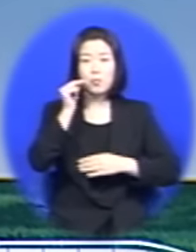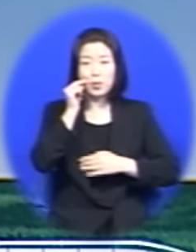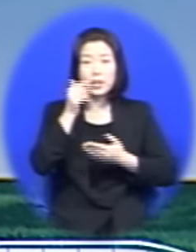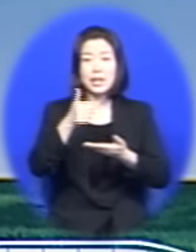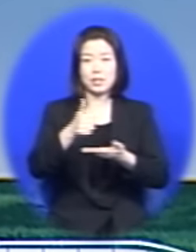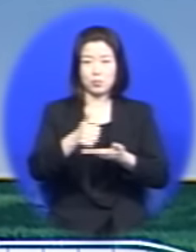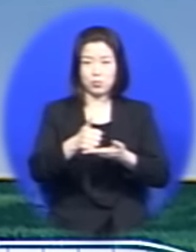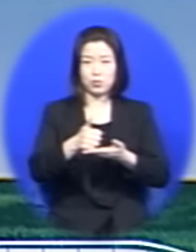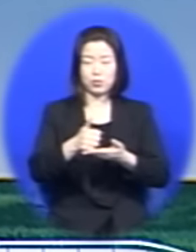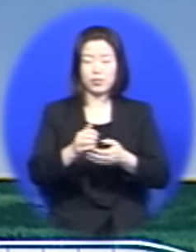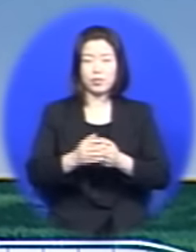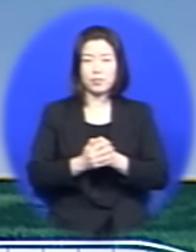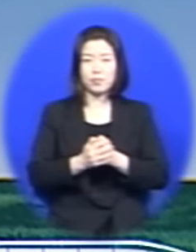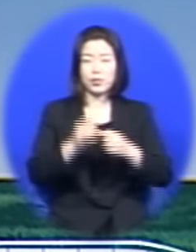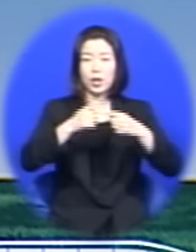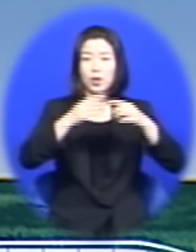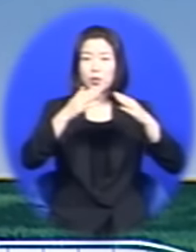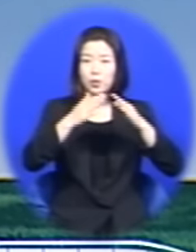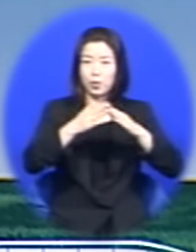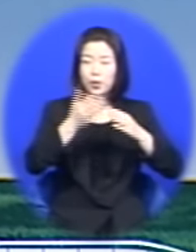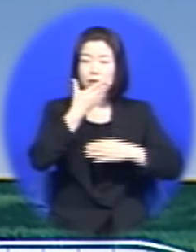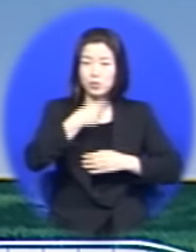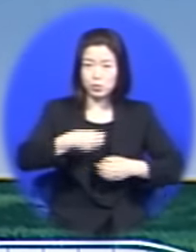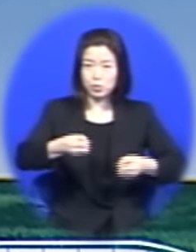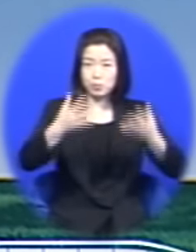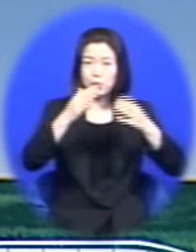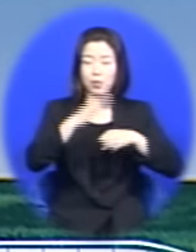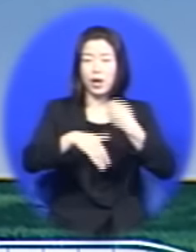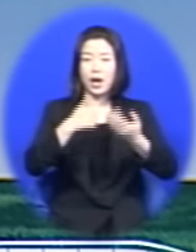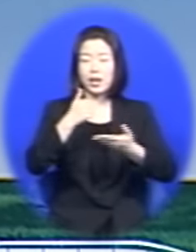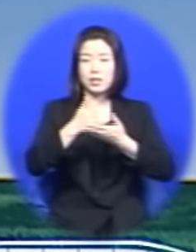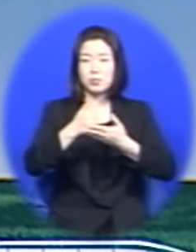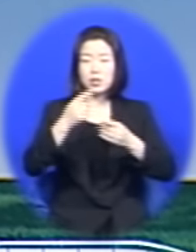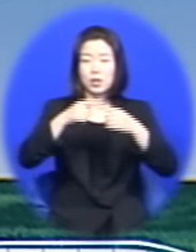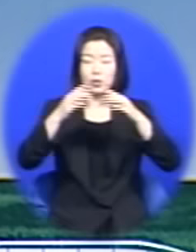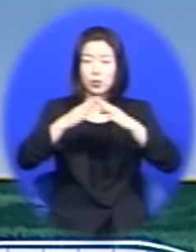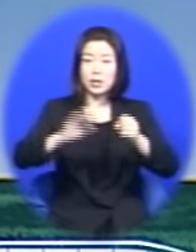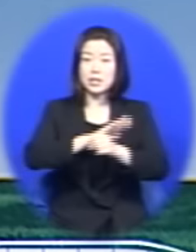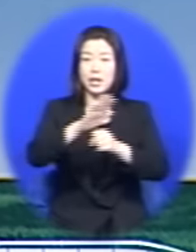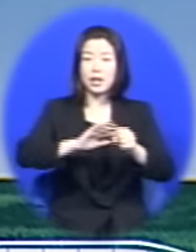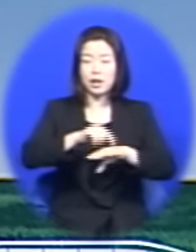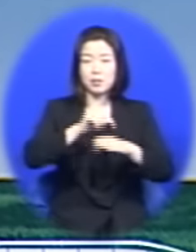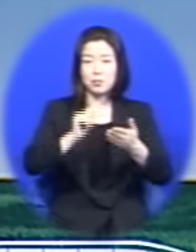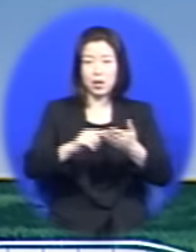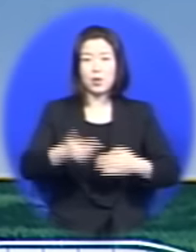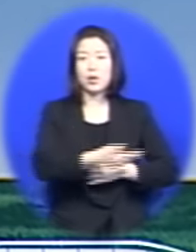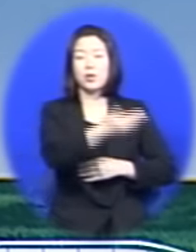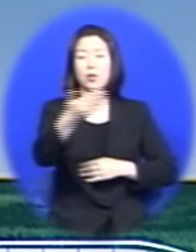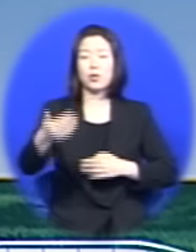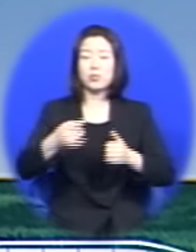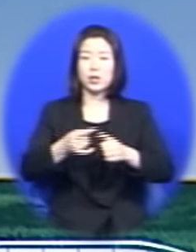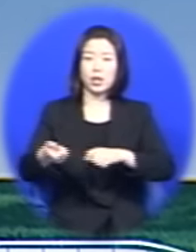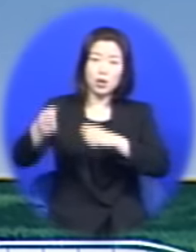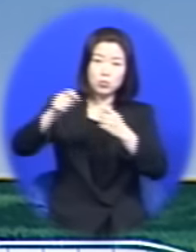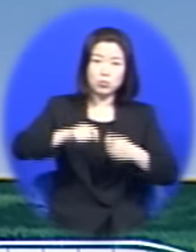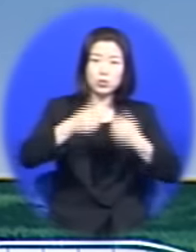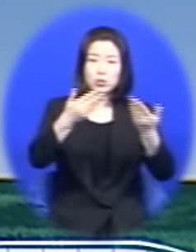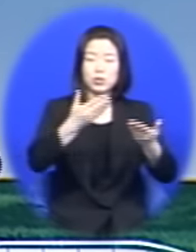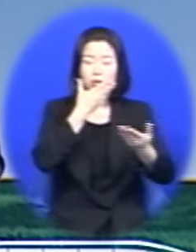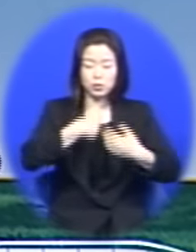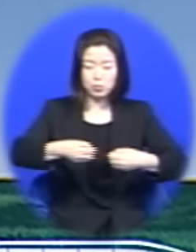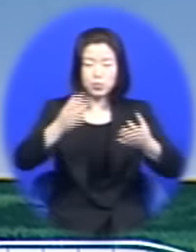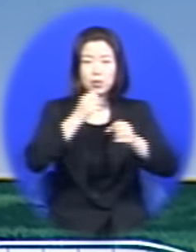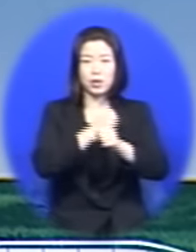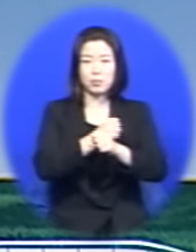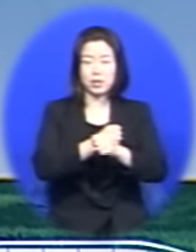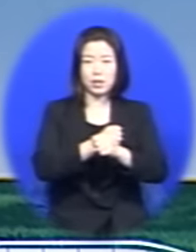분들, 교회의 축복, 하나님의 교회를 사랑하시는 마음을 오늘 여러분에게 부어주시기를 축복합니다. 이